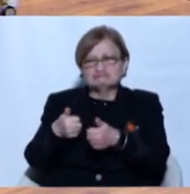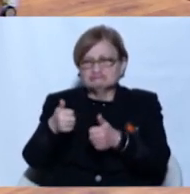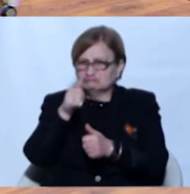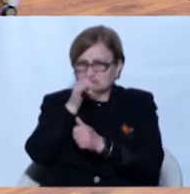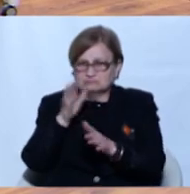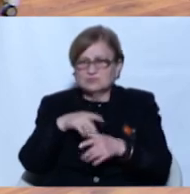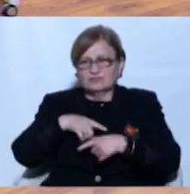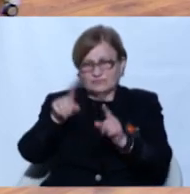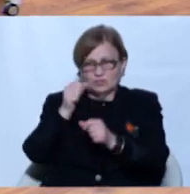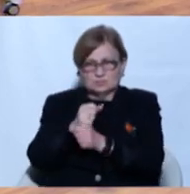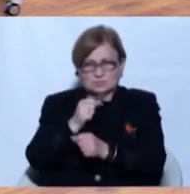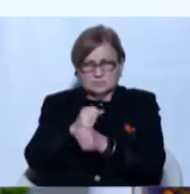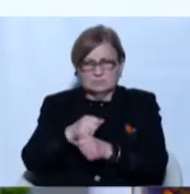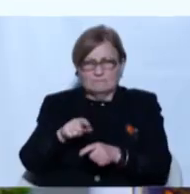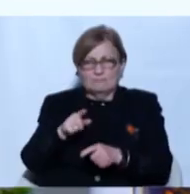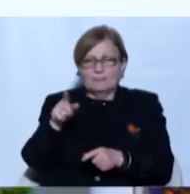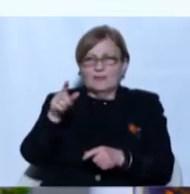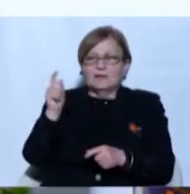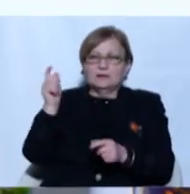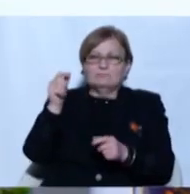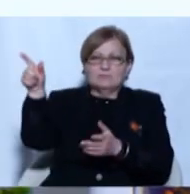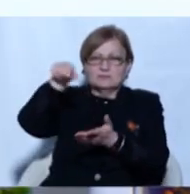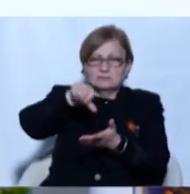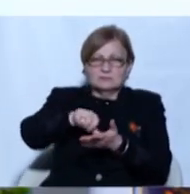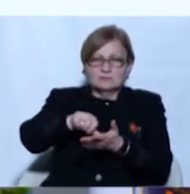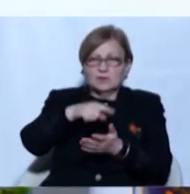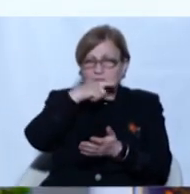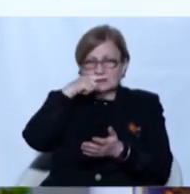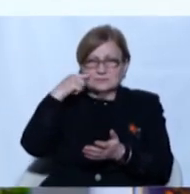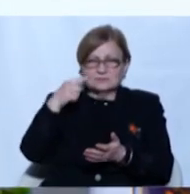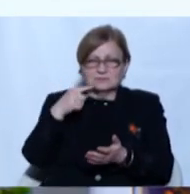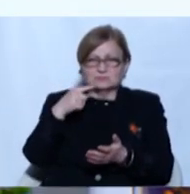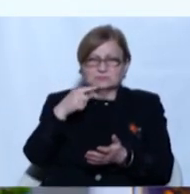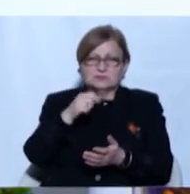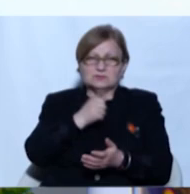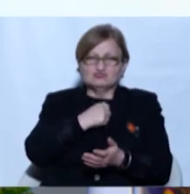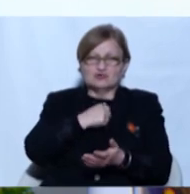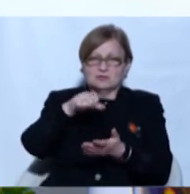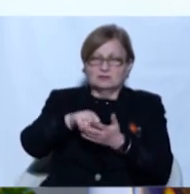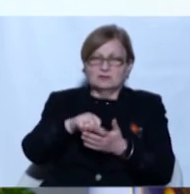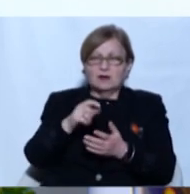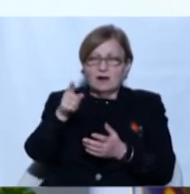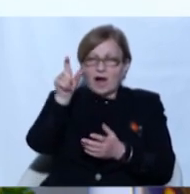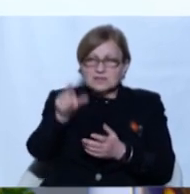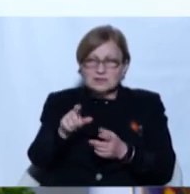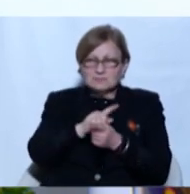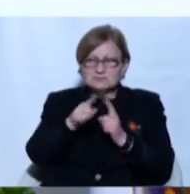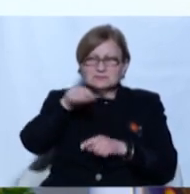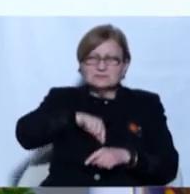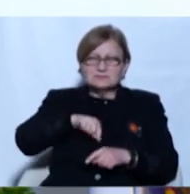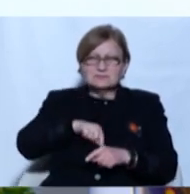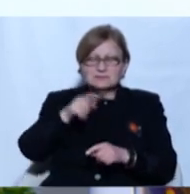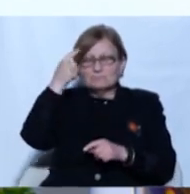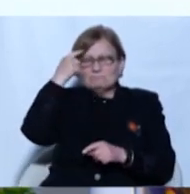თავი ერჩინეთო ახლა ჩადგა რუსი ჯარში ადამიანი რომელიც მისი ფიქრი ყოველი წამის ფიქრი არის მის